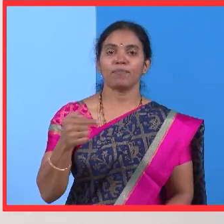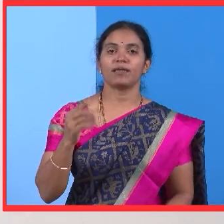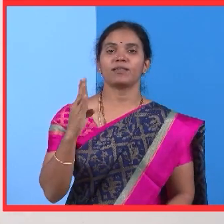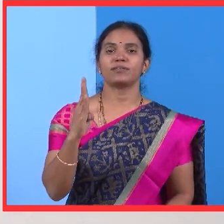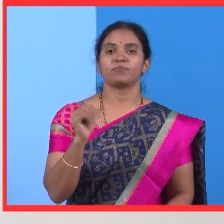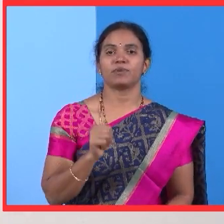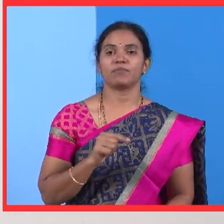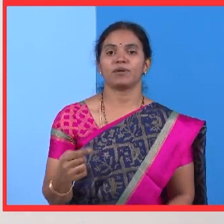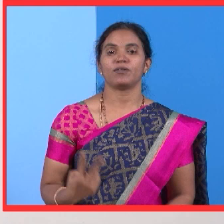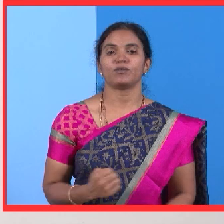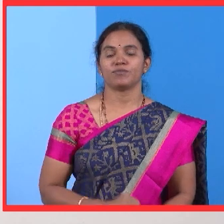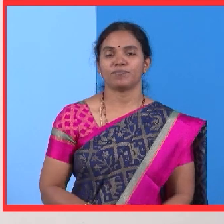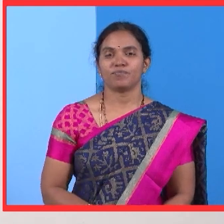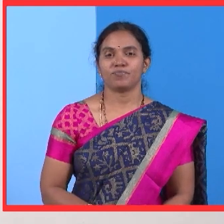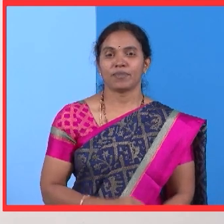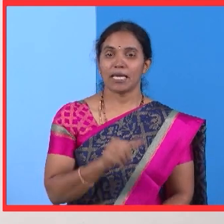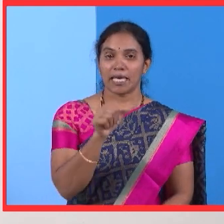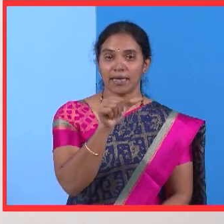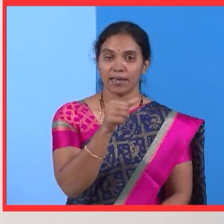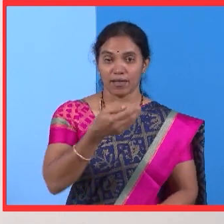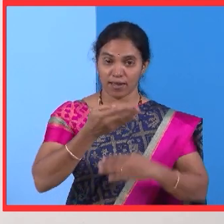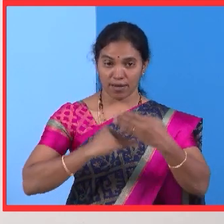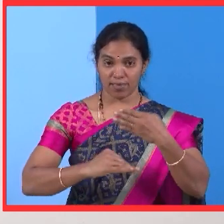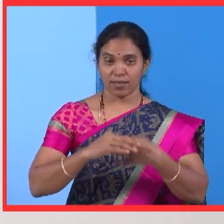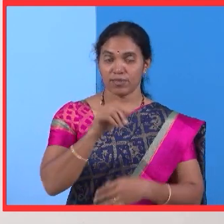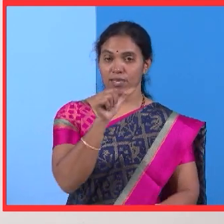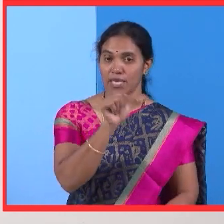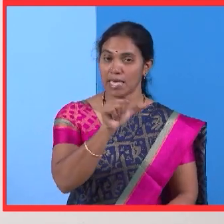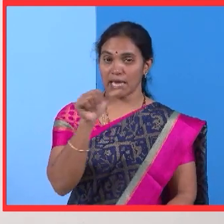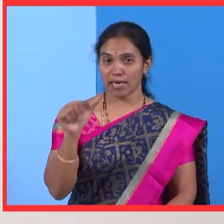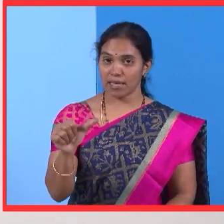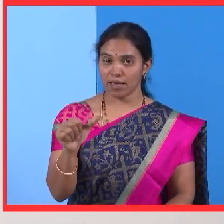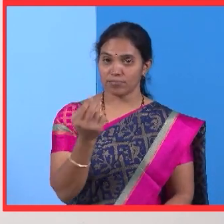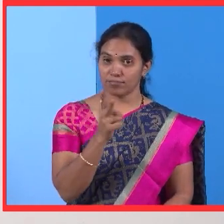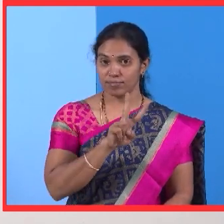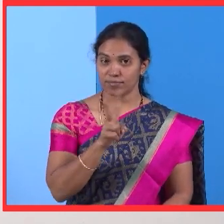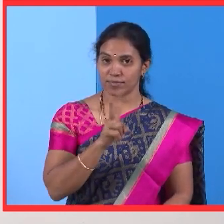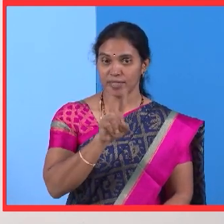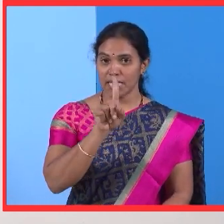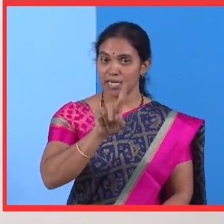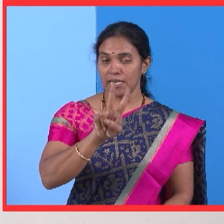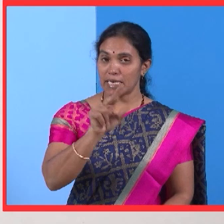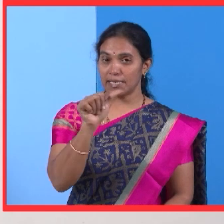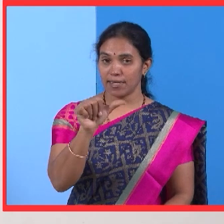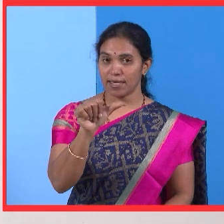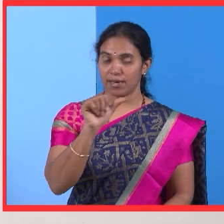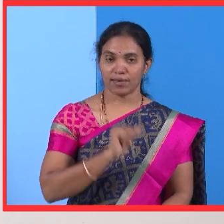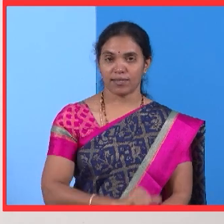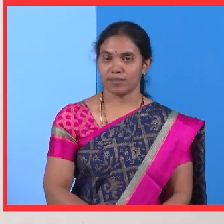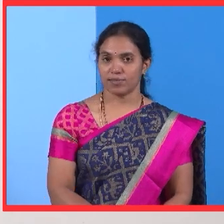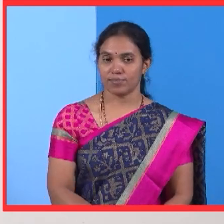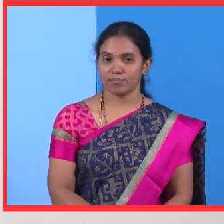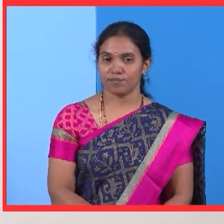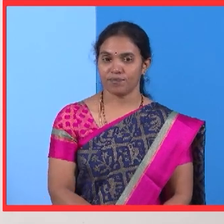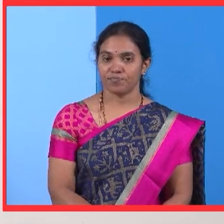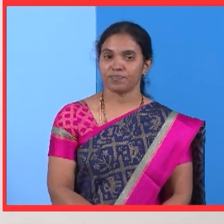ஒத்த உறுப்புகளை கூட்டிக்கலாம். இது ஒரு ஏ, இது ஒரு ஏ, ஒரு ஏ ப்ளஸ் ஒரு ஏ ரெண்டு ஏ. இங்கே நாம் என்ன செய்யலாம்னா, இது உள்ளாரையும்